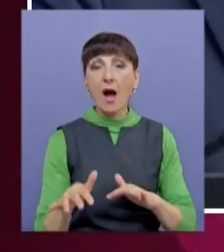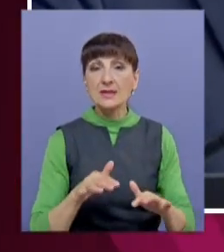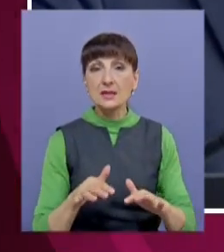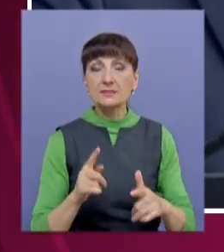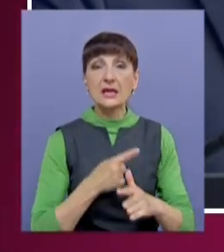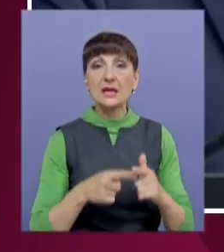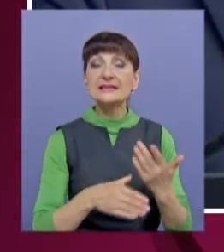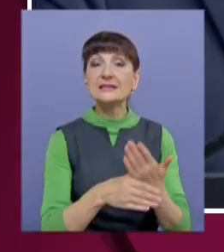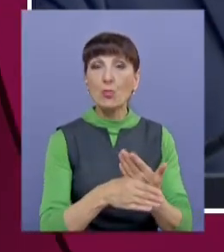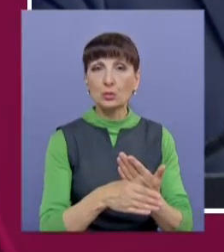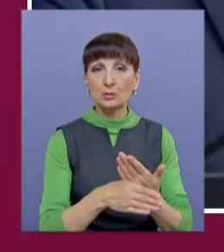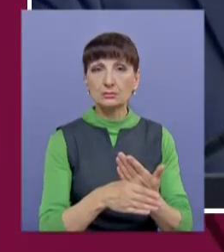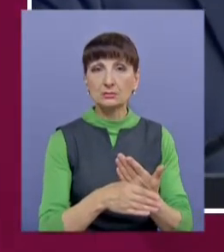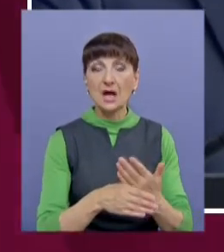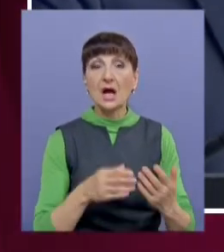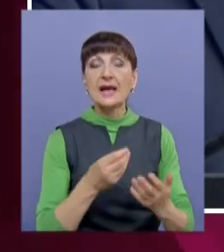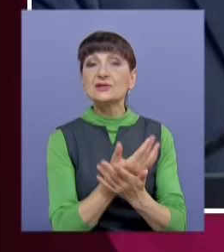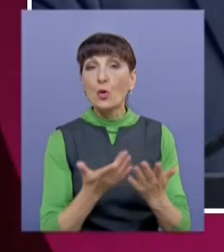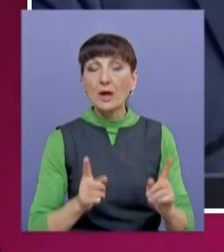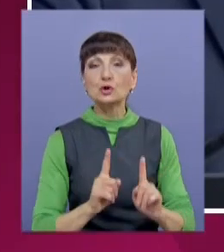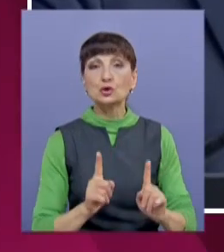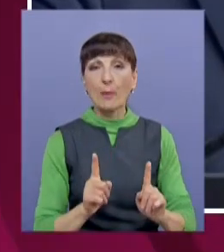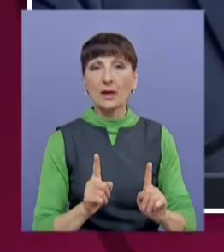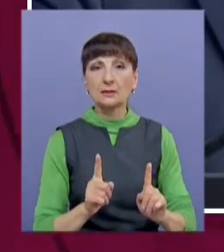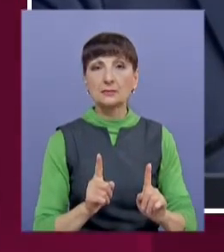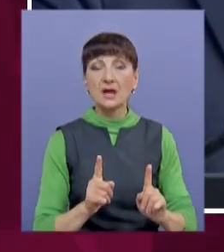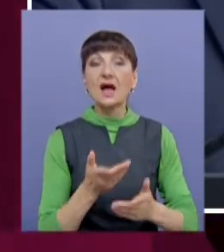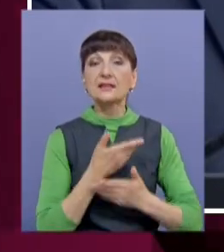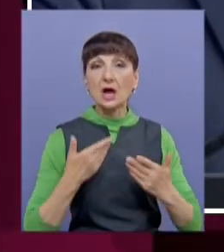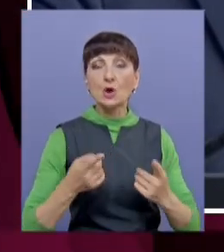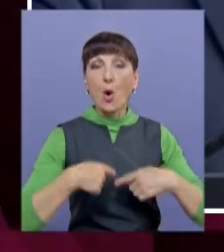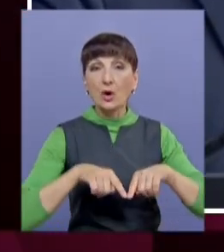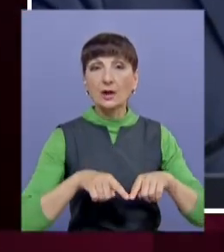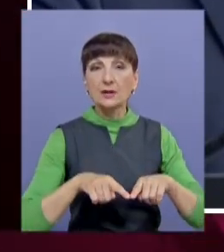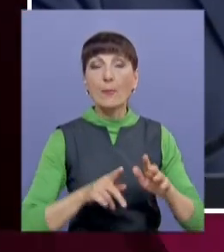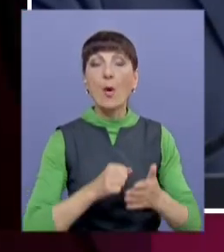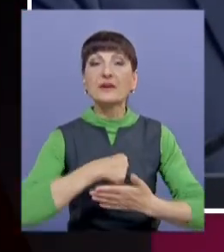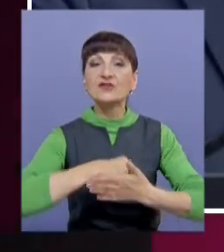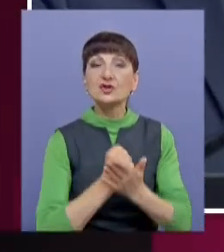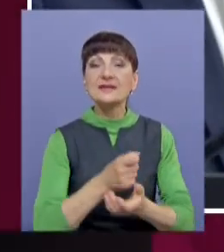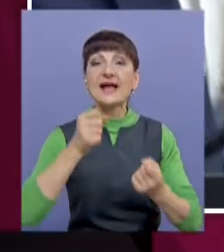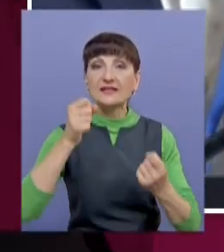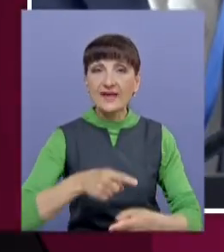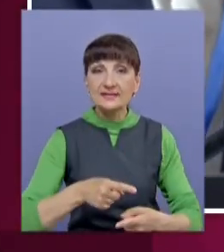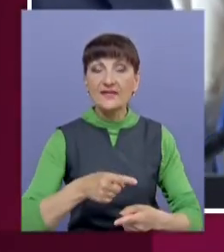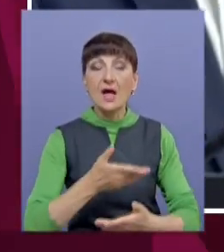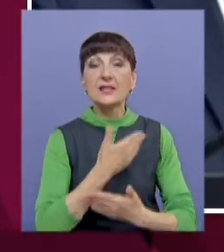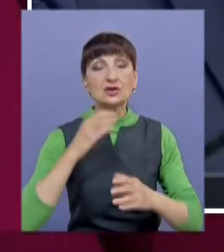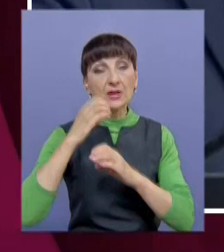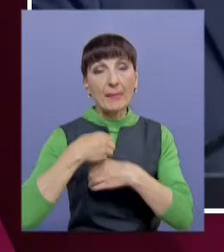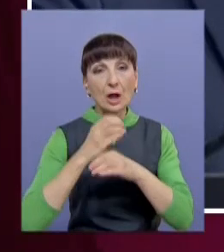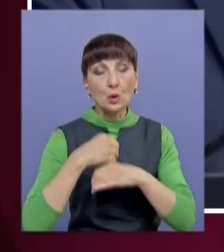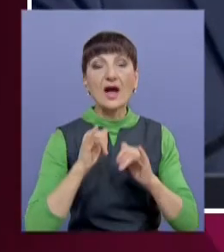или стимулы, инструменты для того, чтобы наши органы по подтверждению соответствия, наши испытательные